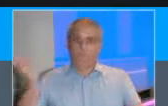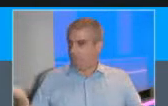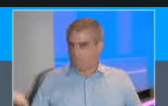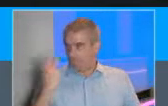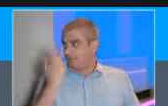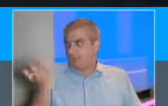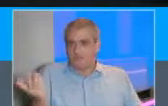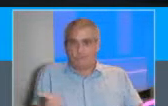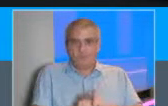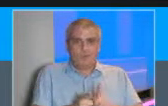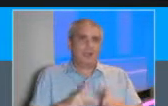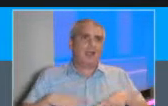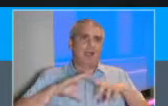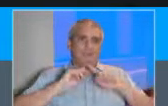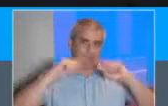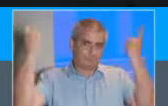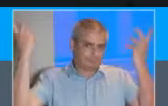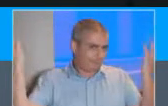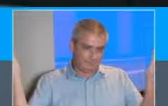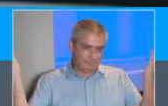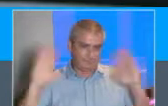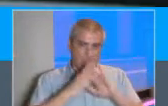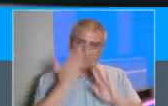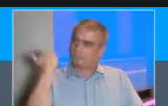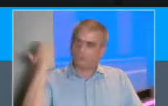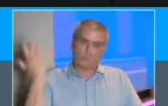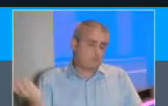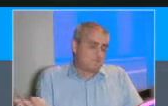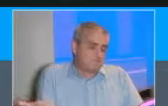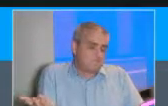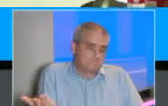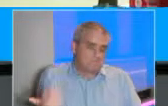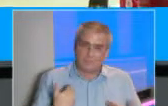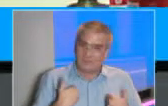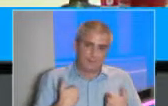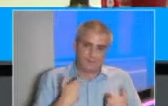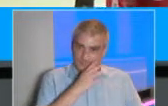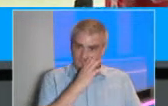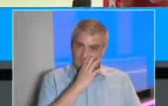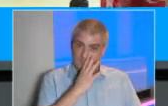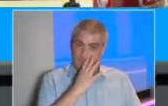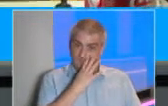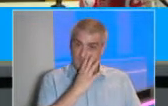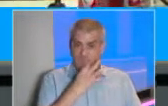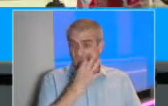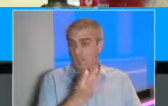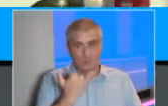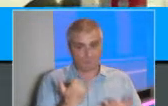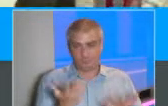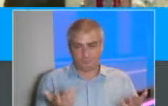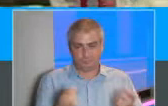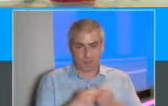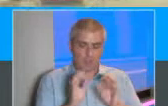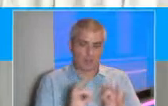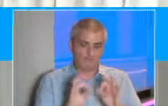נראה כמו חיים אחרים לחלוטין כל מה שהיה. ולכן אני, השאלה ברגע זה היא פשוט